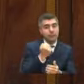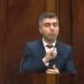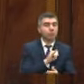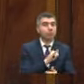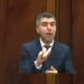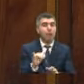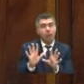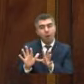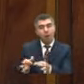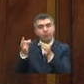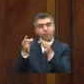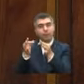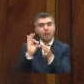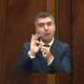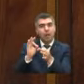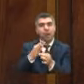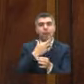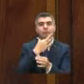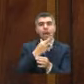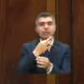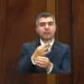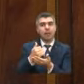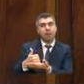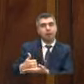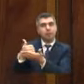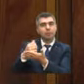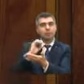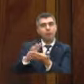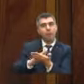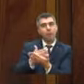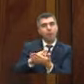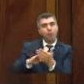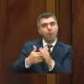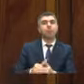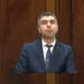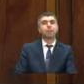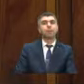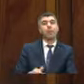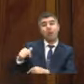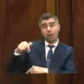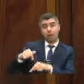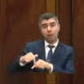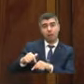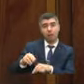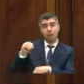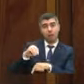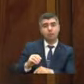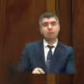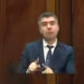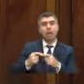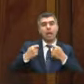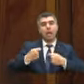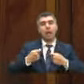المقترحات والحلول المناسبة لتيسير تنفيذ البرنامج الحكومي. كما أحددت وحدة على مستوى رئاسة